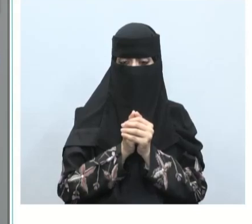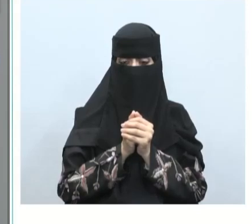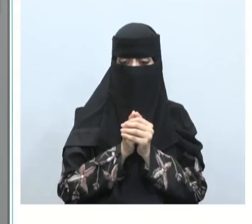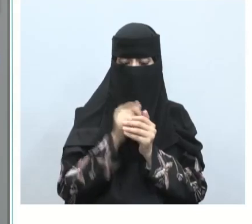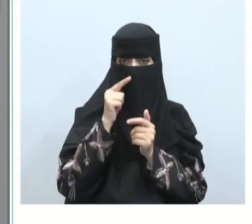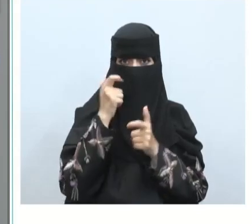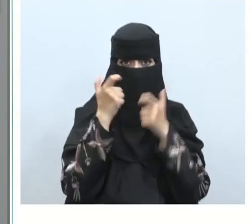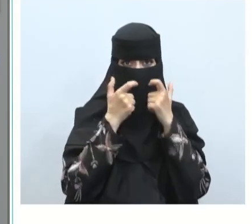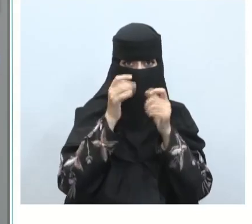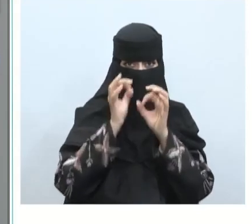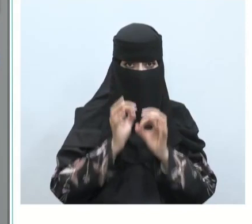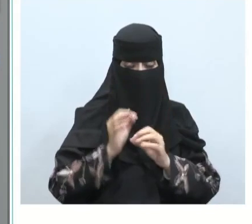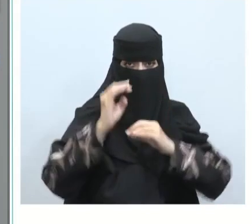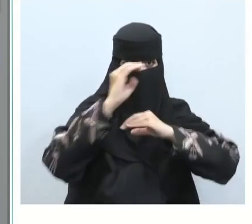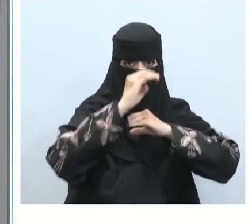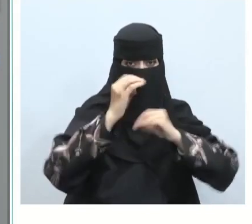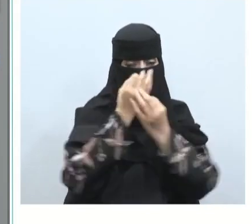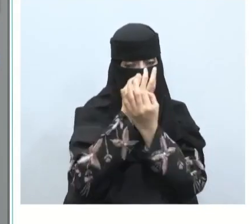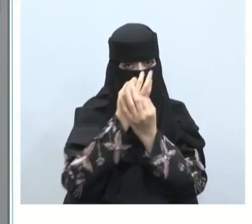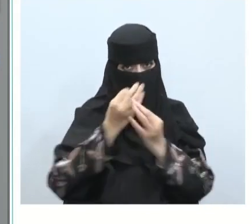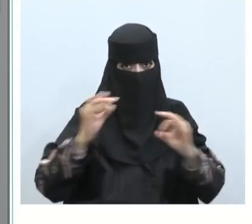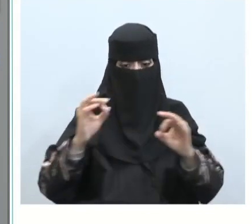نحرص على كتابه البريد الكتروني